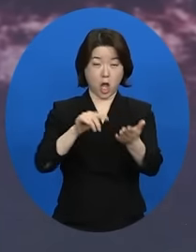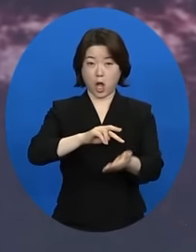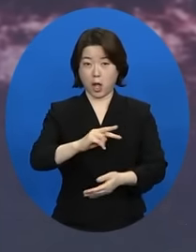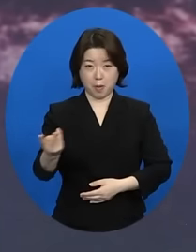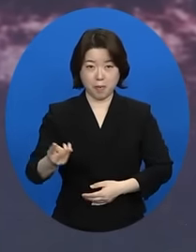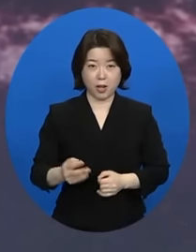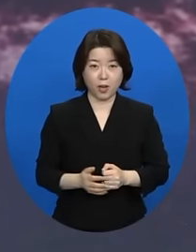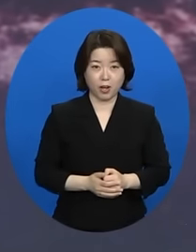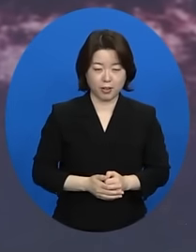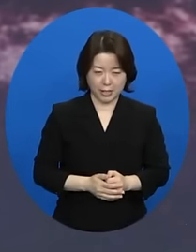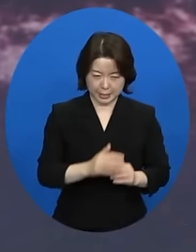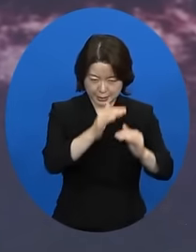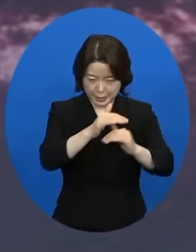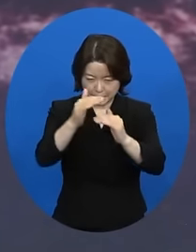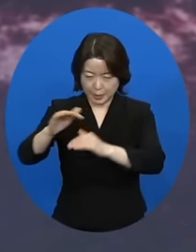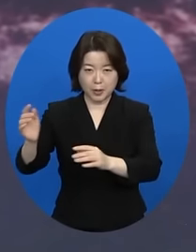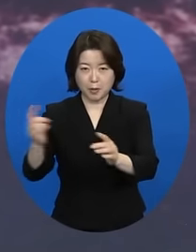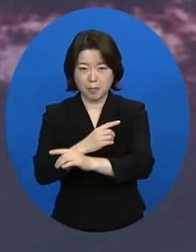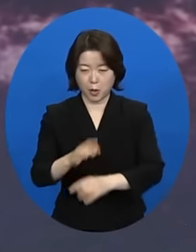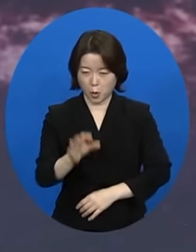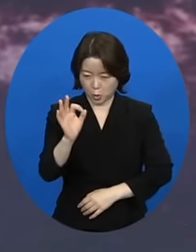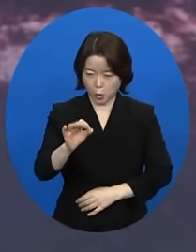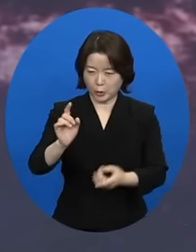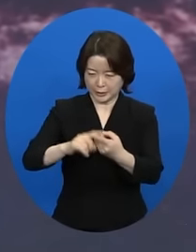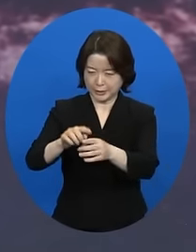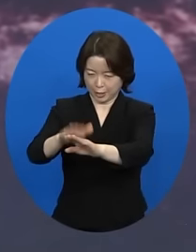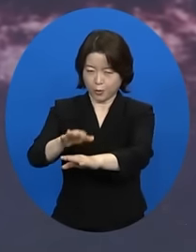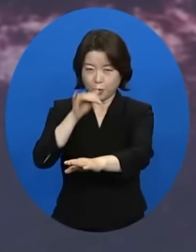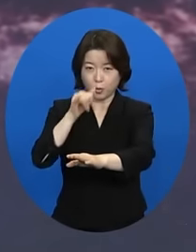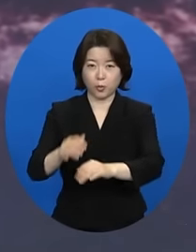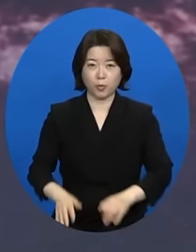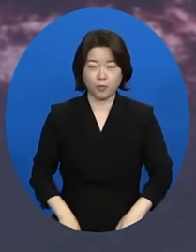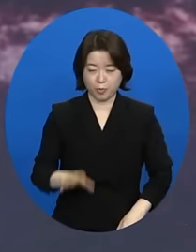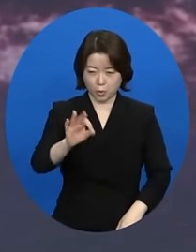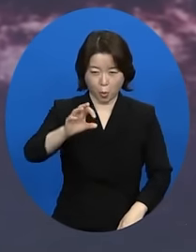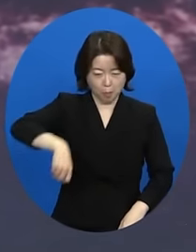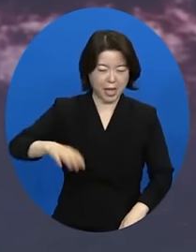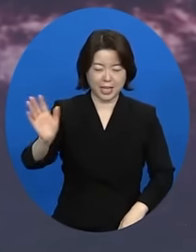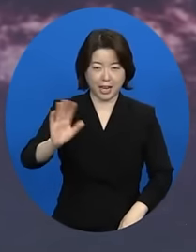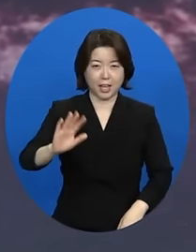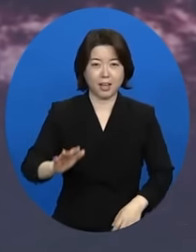이제 약간 내용을 좀 바꾸긴 하지만 돈은 그대로 있더라고요. 돈은 빼지 않으시더라고.